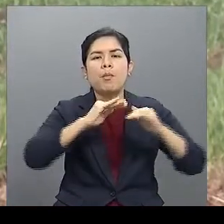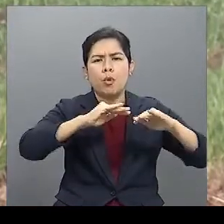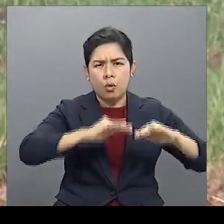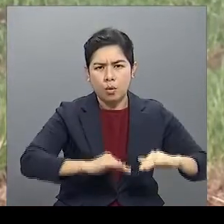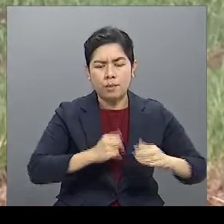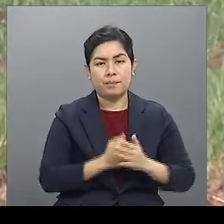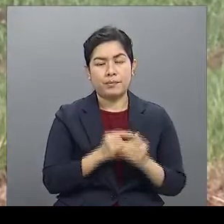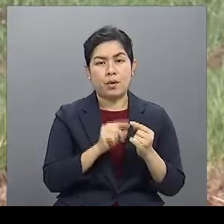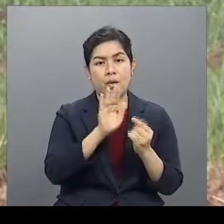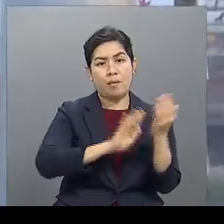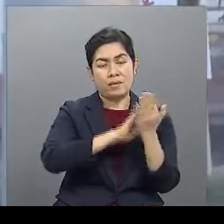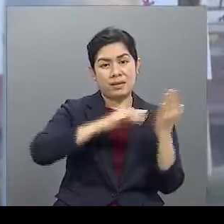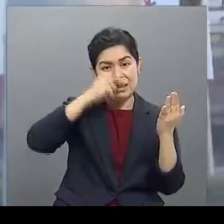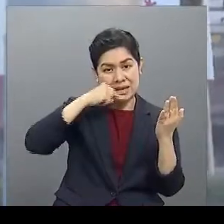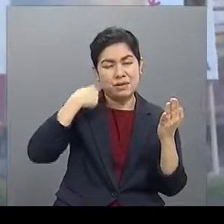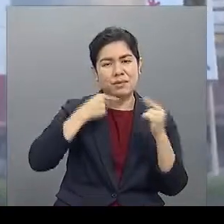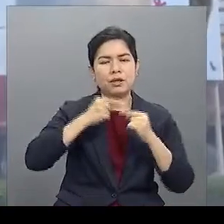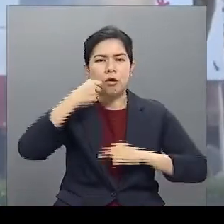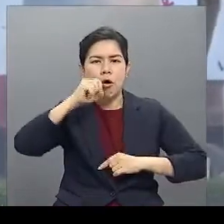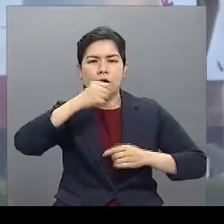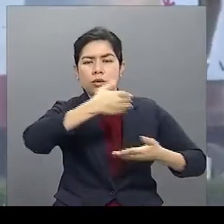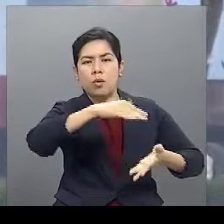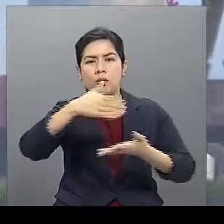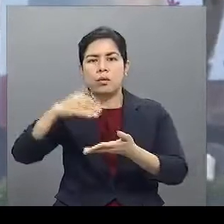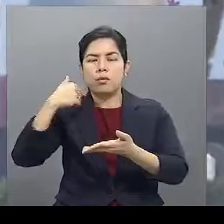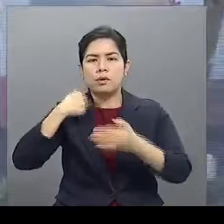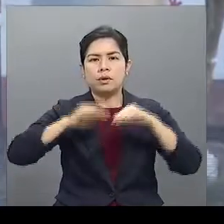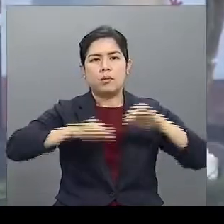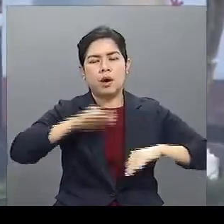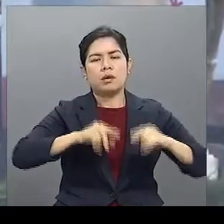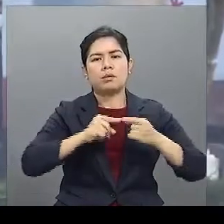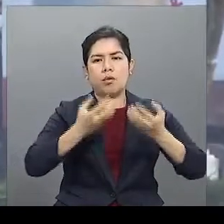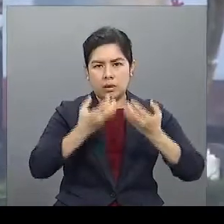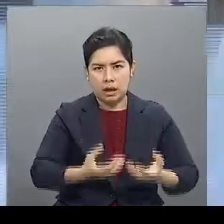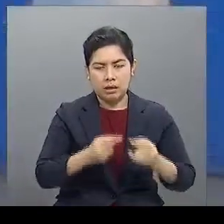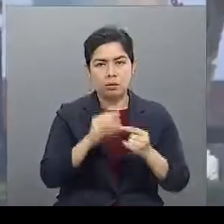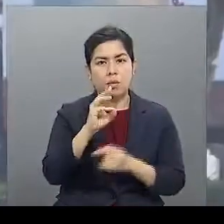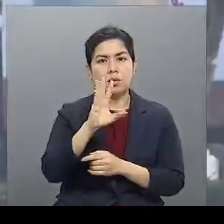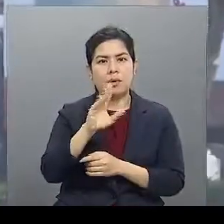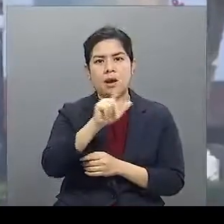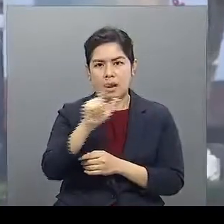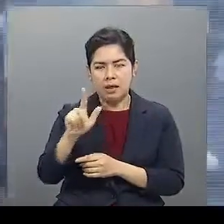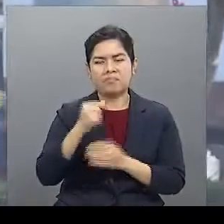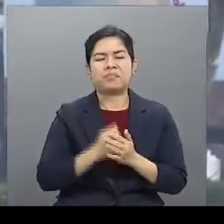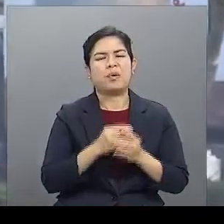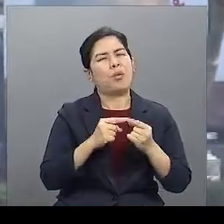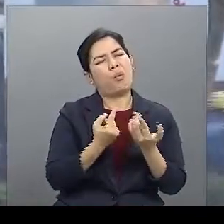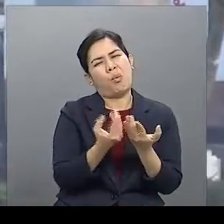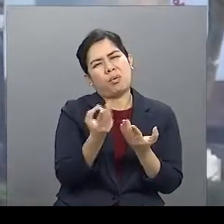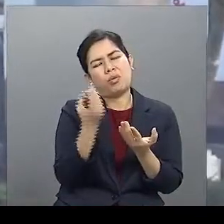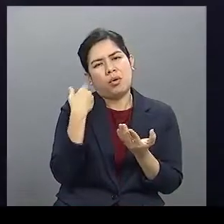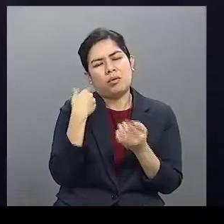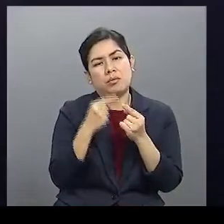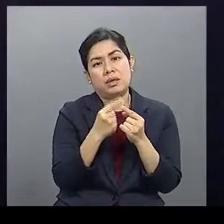อ้อยส่งโรงงานน้ำตาลประมาณ65ล้านตันเป็นผลผลิตที่ต่ำที่สุดในรอบ14ปี